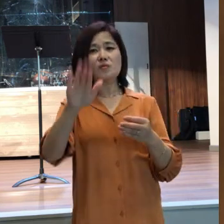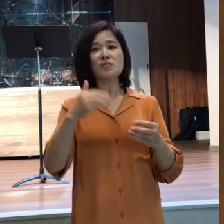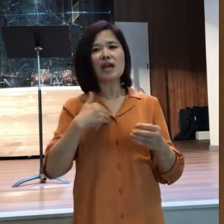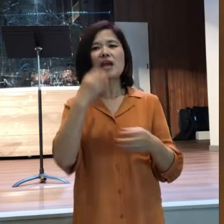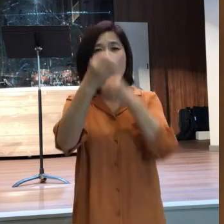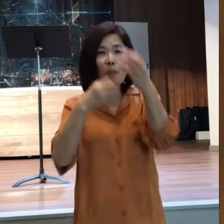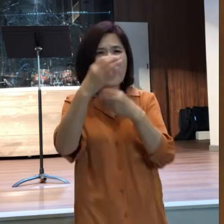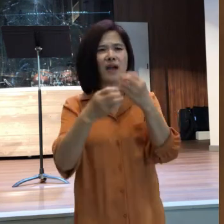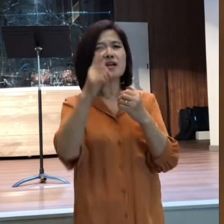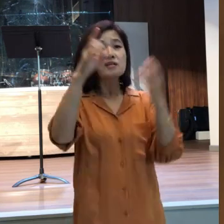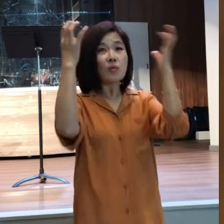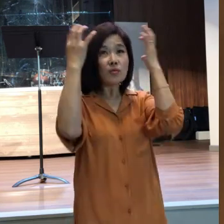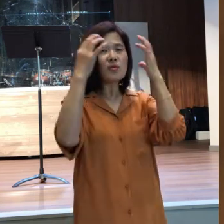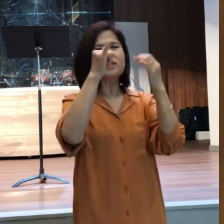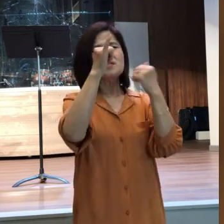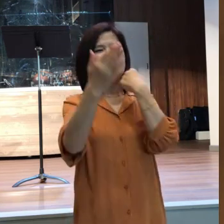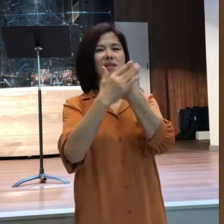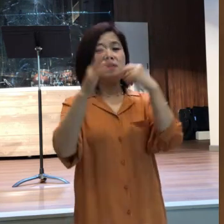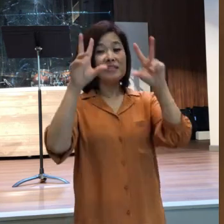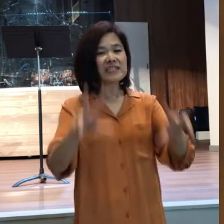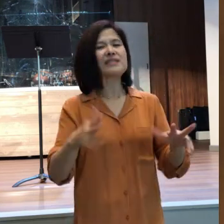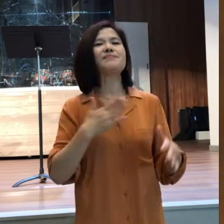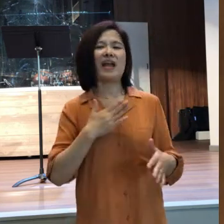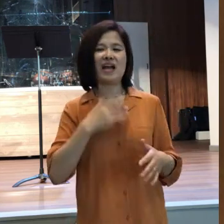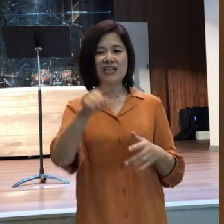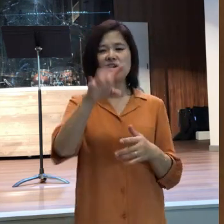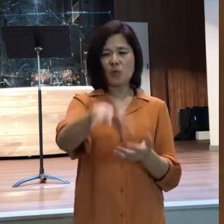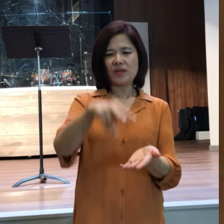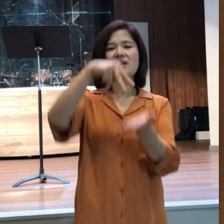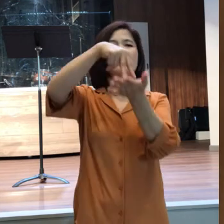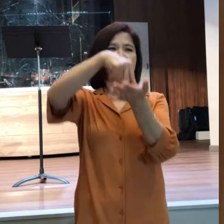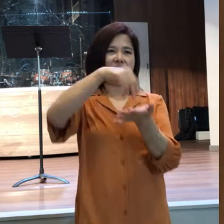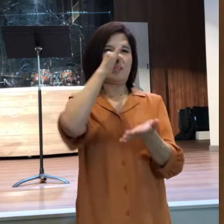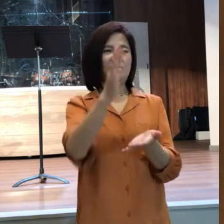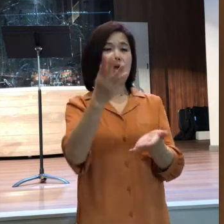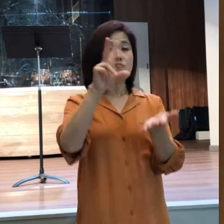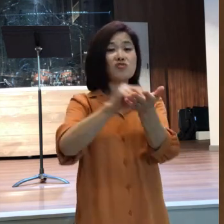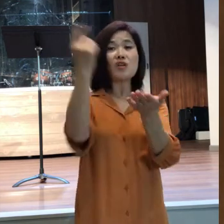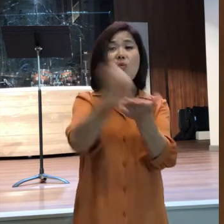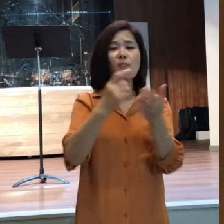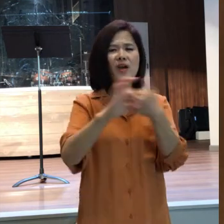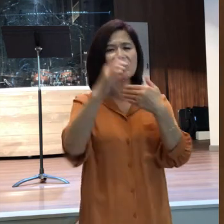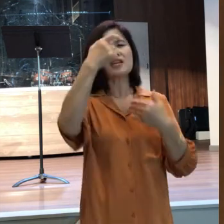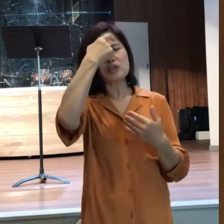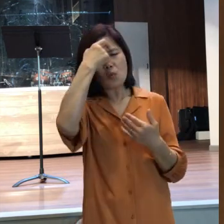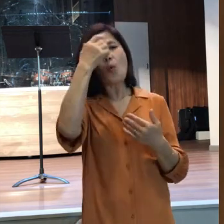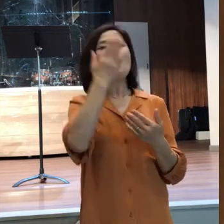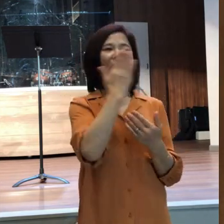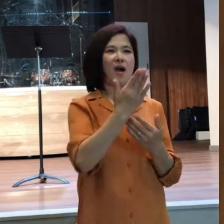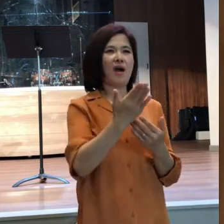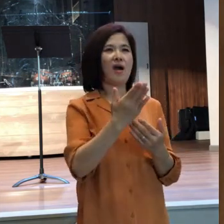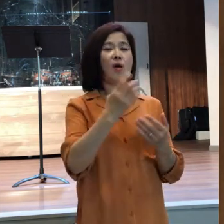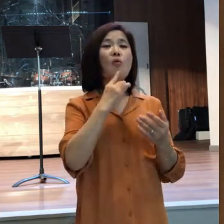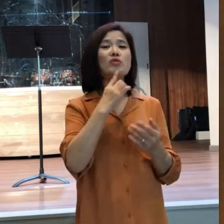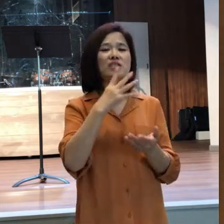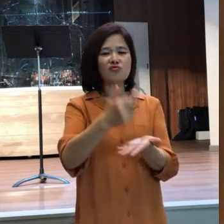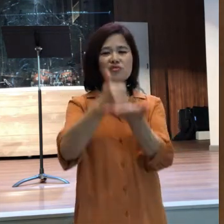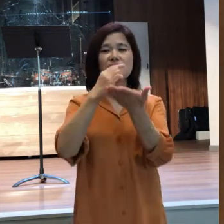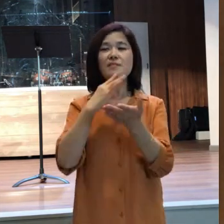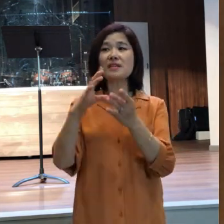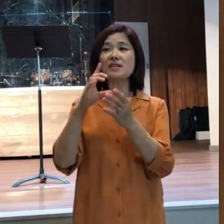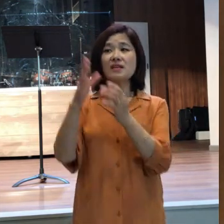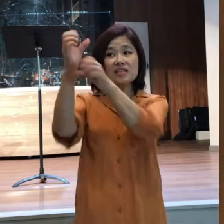고백입니다. 그 고통이 있었기에 지금 내가 여기 있습니다. 문제가 오면 기도할 줄 알게 되었고 오직 주님만